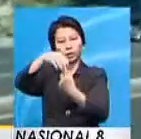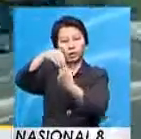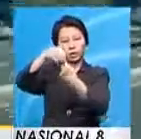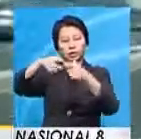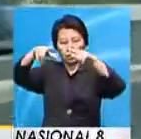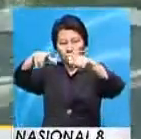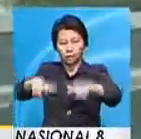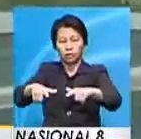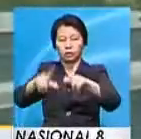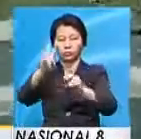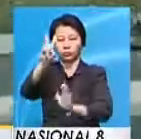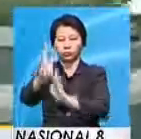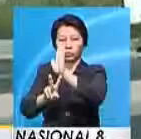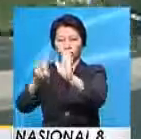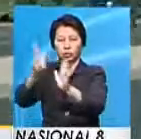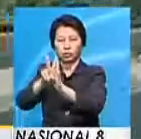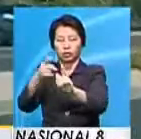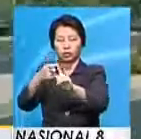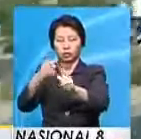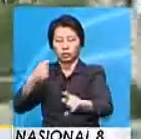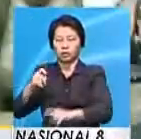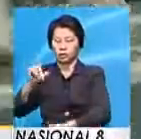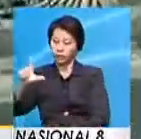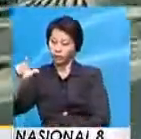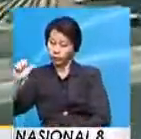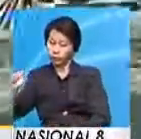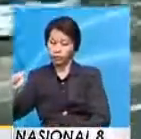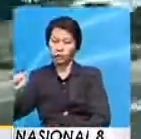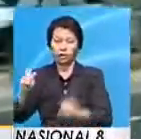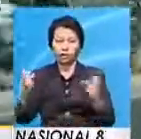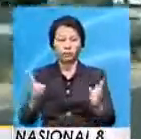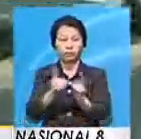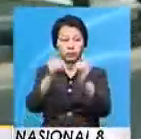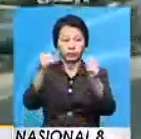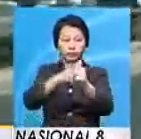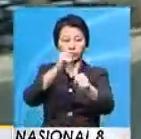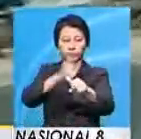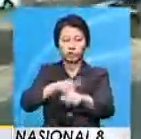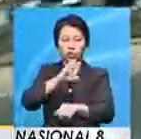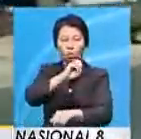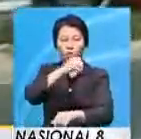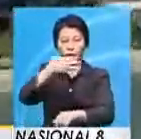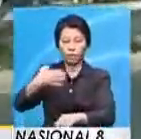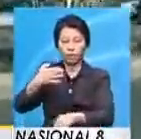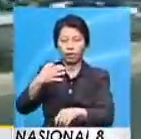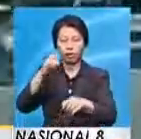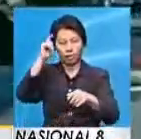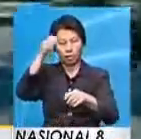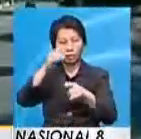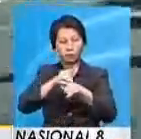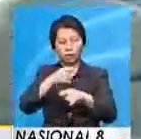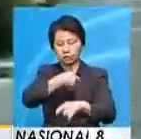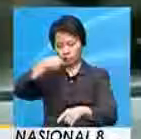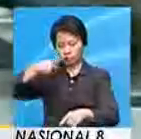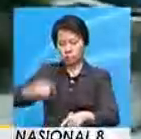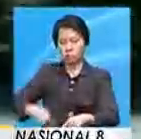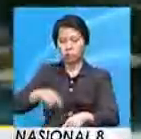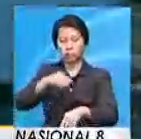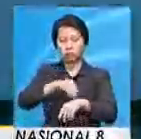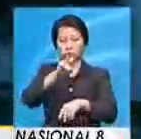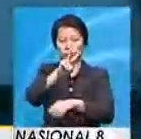terletak kira-kira 2 jam perjalanan dari Los Angeles. Pertemuan sulung Presiden Obama dan rakan sejawatannya dari China, Xi Jinping